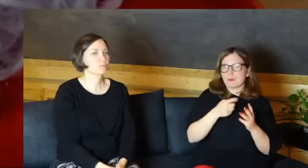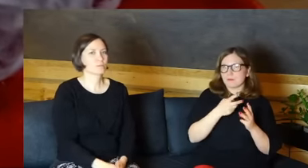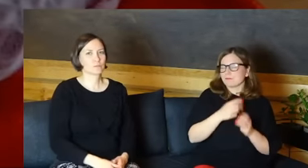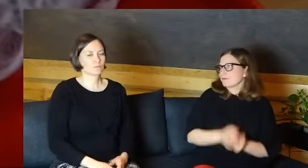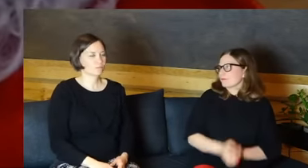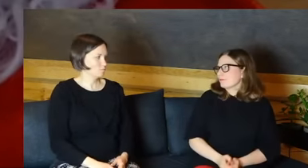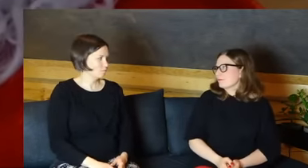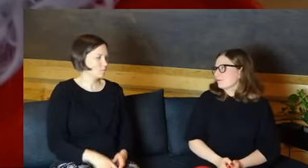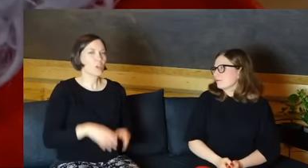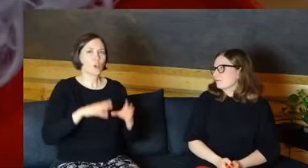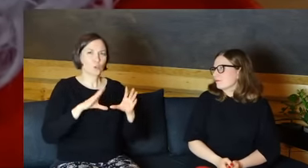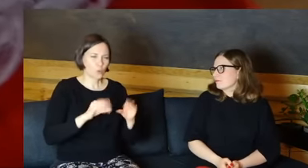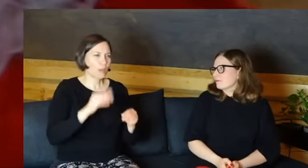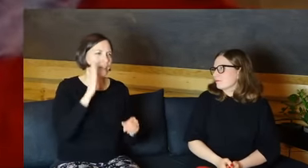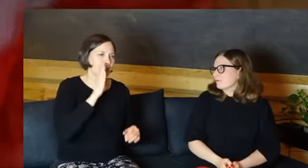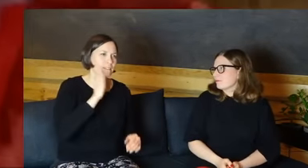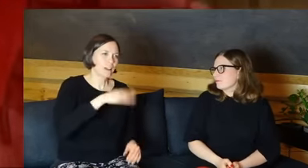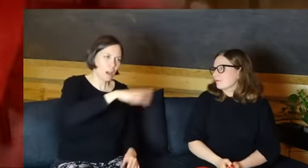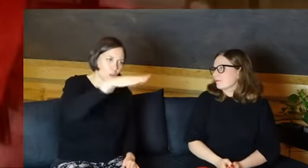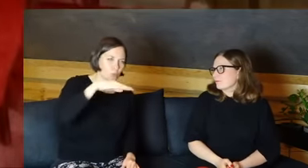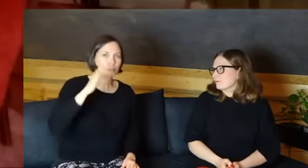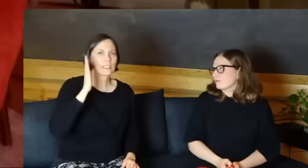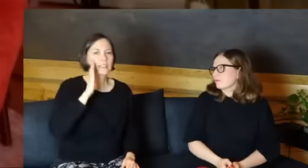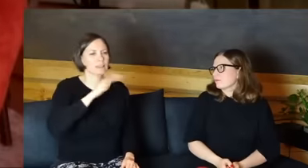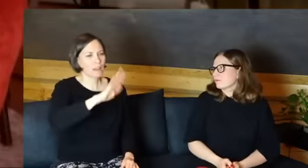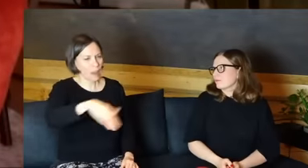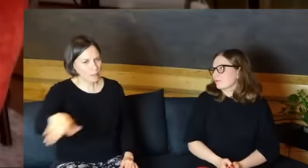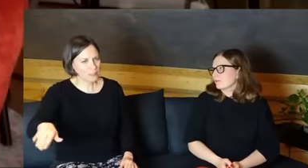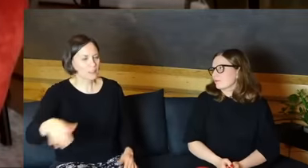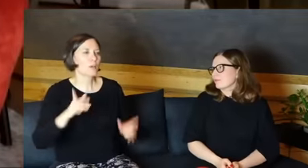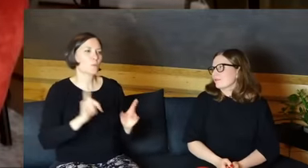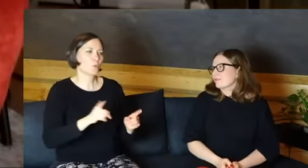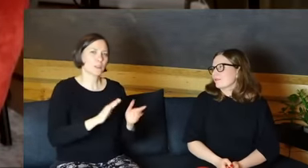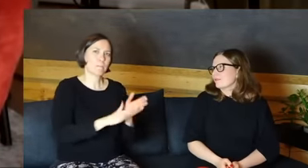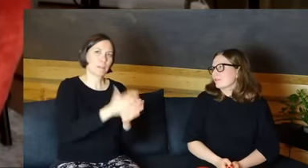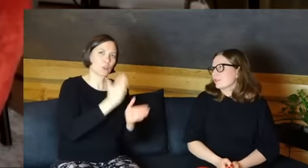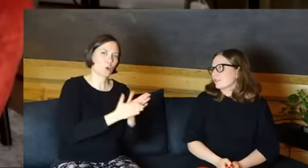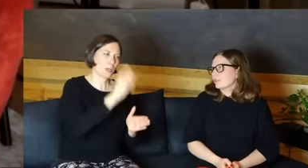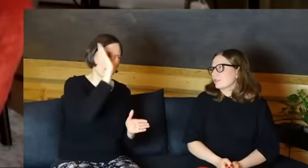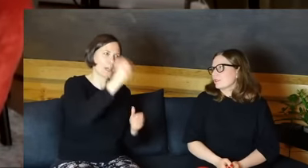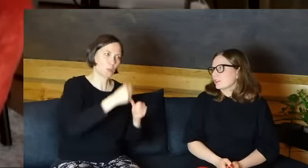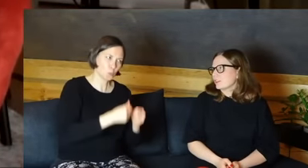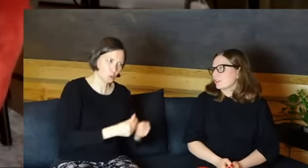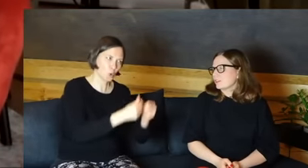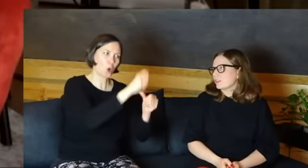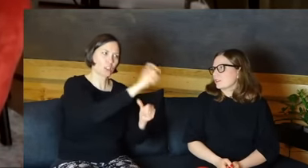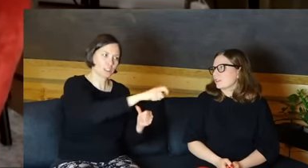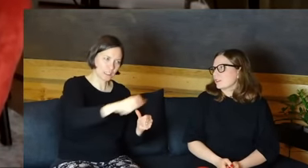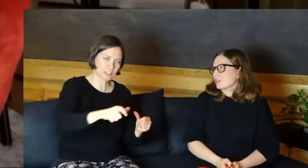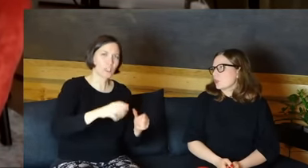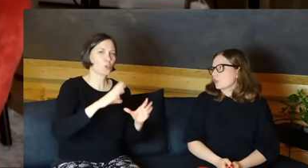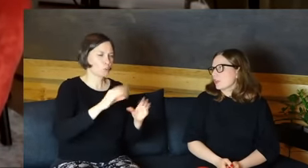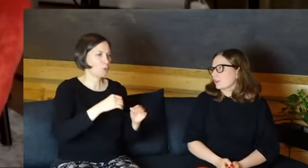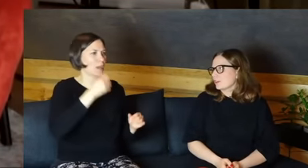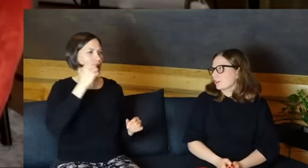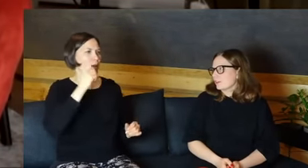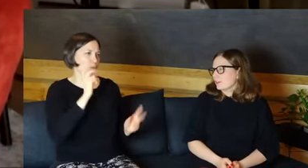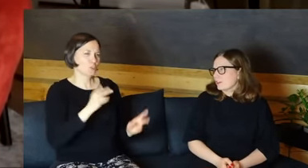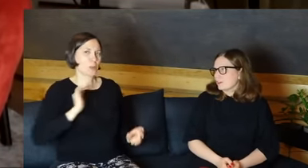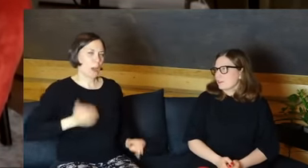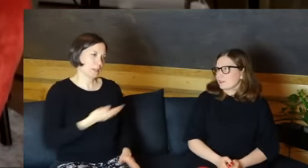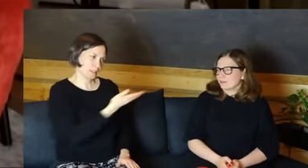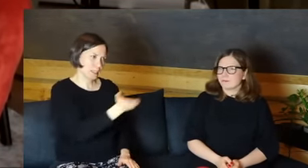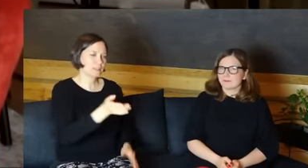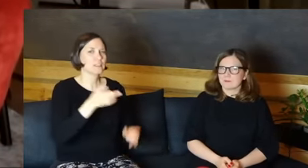kiltit aikuisetkin, tämmöiset uskolliset betonimiehet ja naiset, pukki mielellään muistaa. No miten sitten, kun ajatellaan,